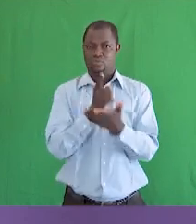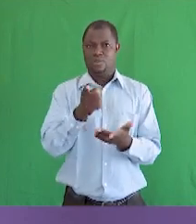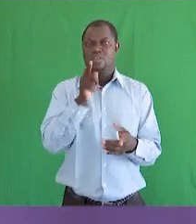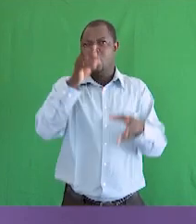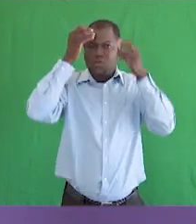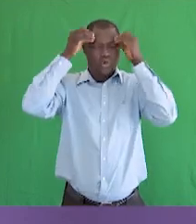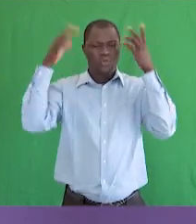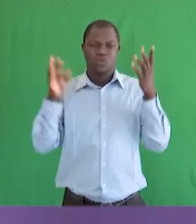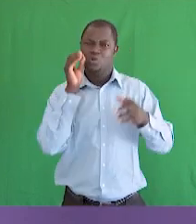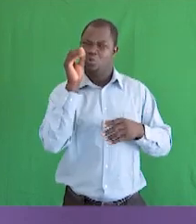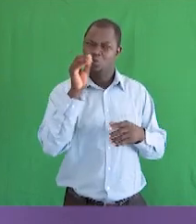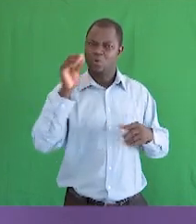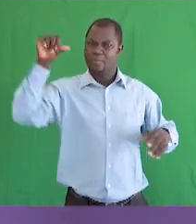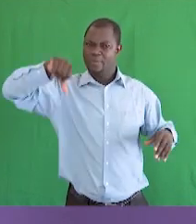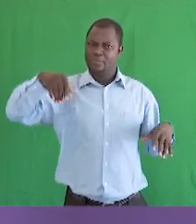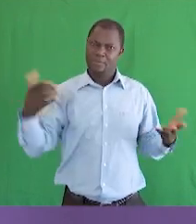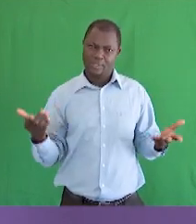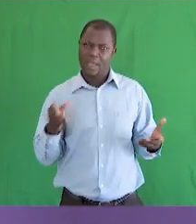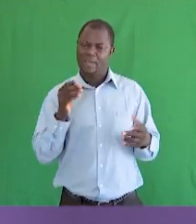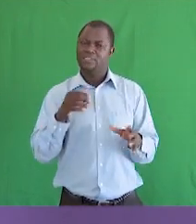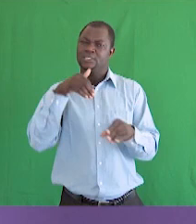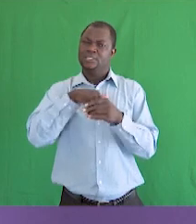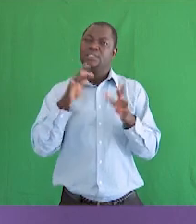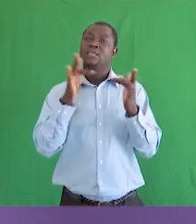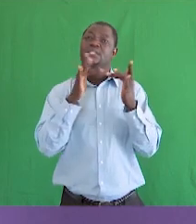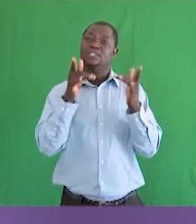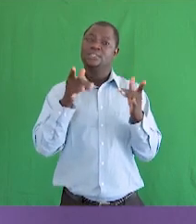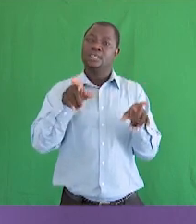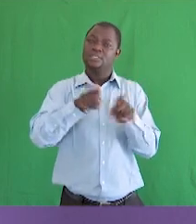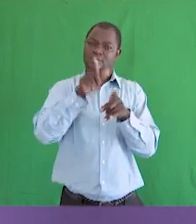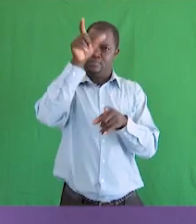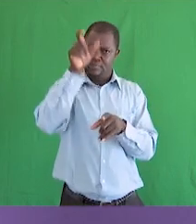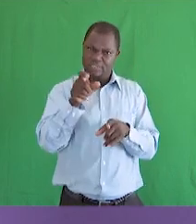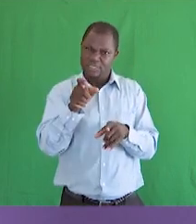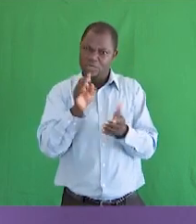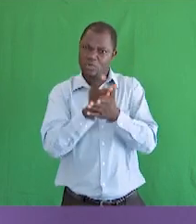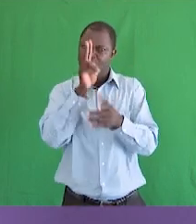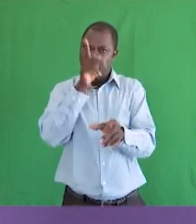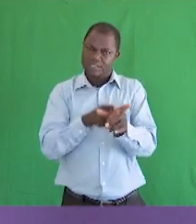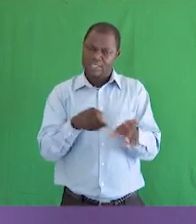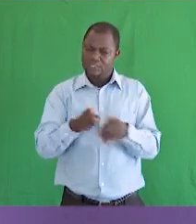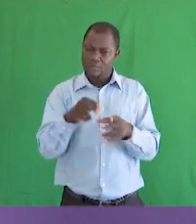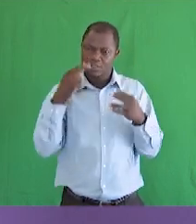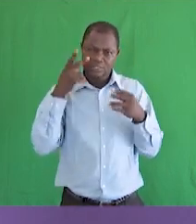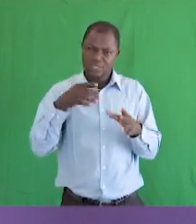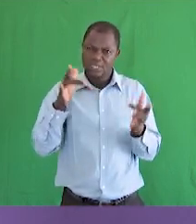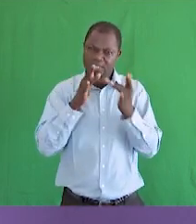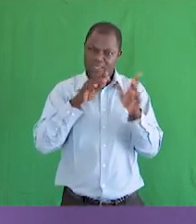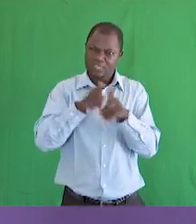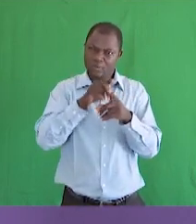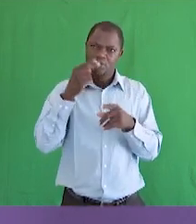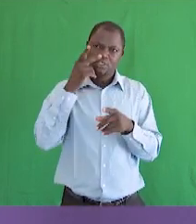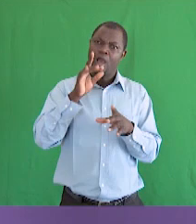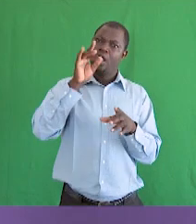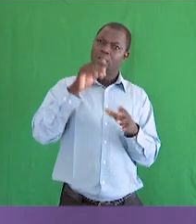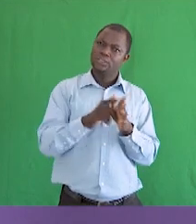here kauzvakaipa asi nekuda kweinternet patwo fees munhu akutoona usina kunaka paInternet akutova exposed kuona kuti